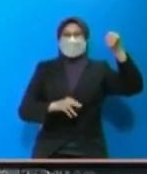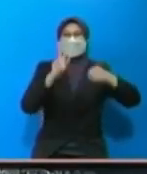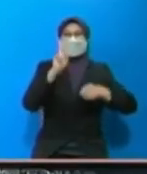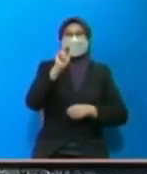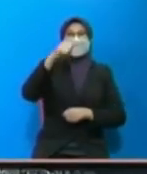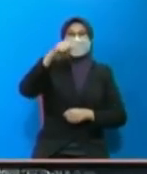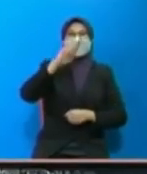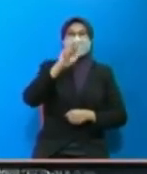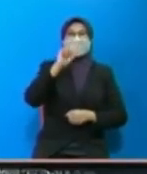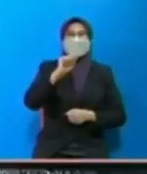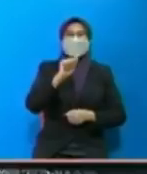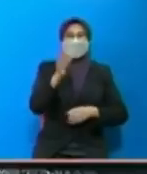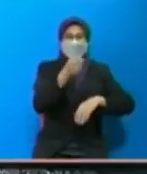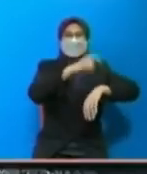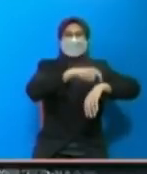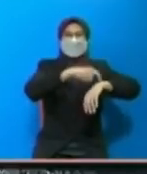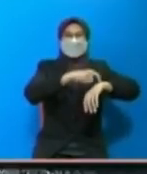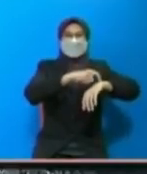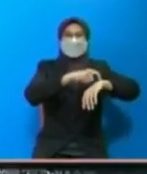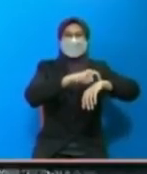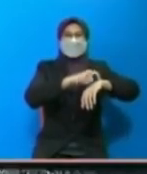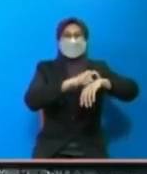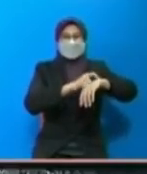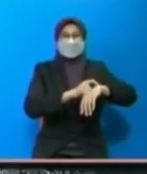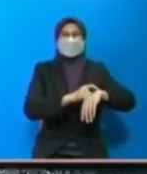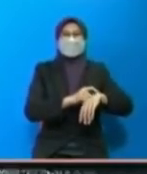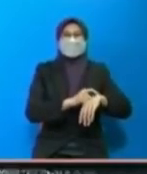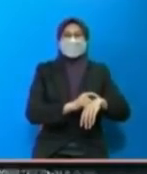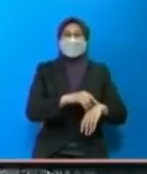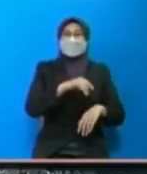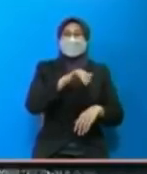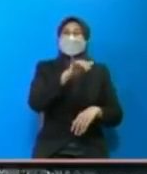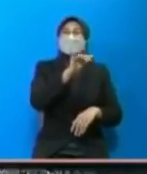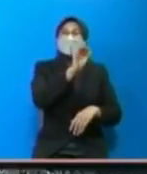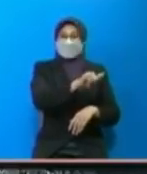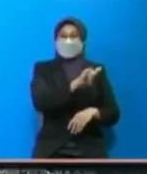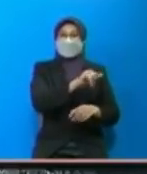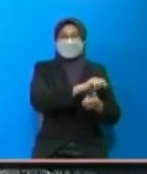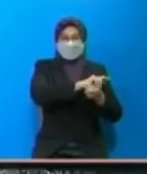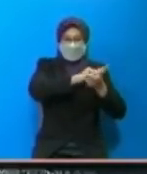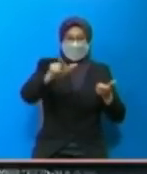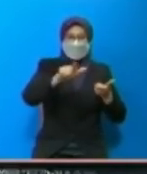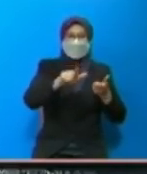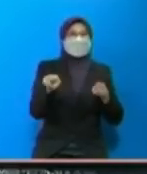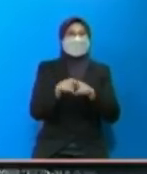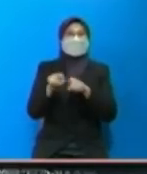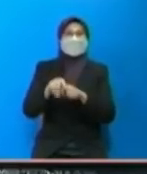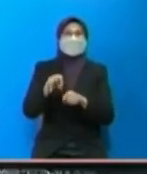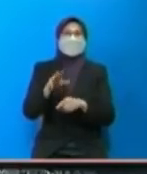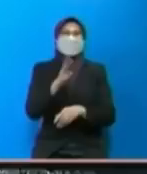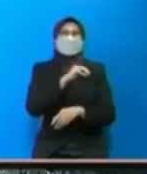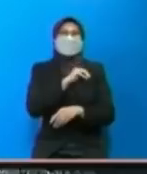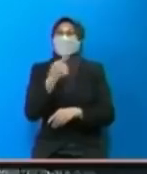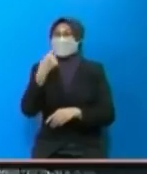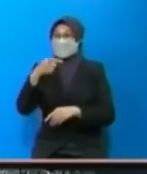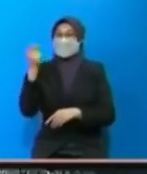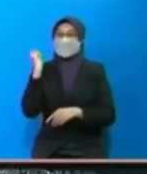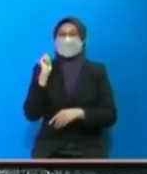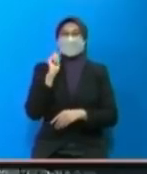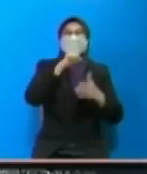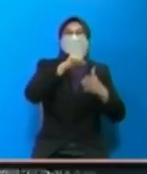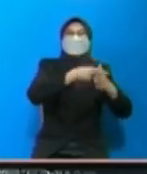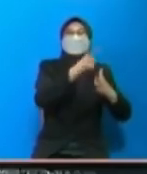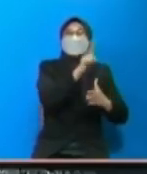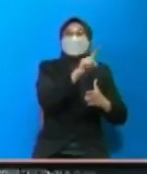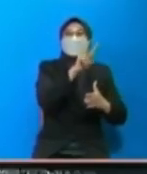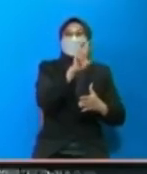B udah bagi Yes dia bagi kondisi novel seperti menteri sebut tadi betul Jan 21